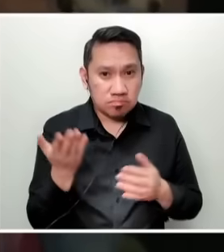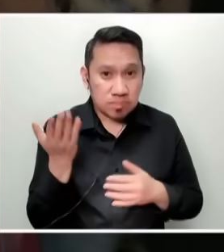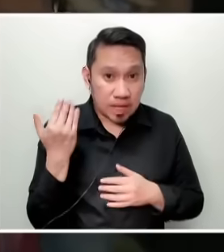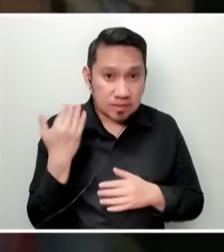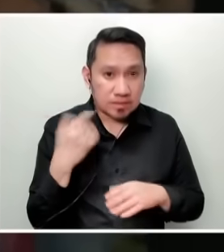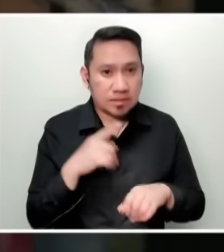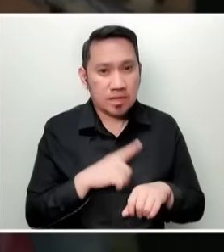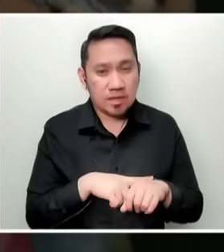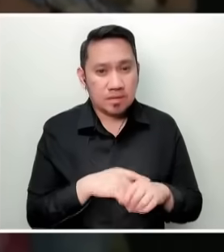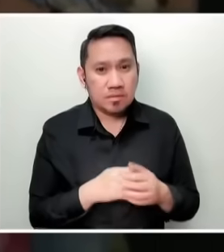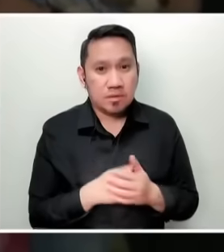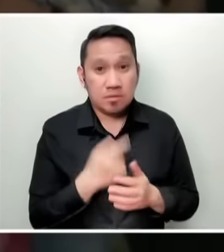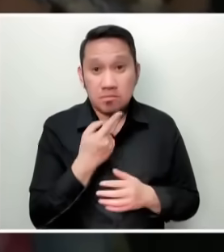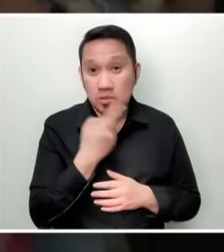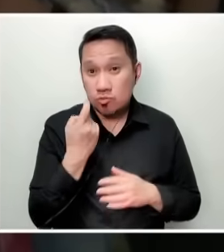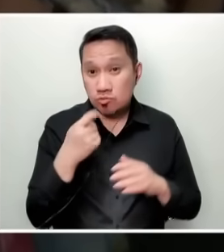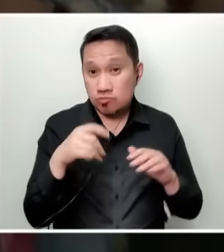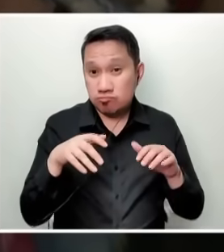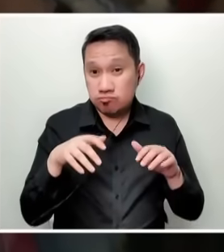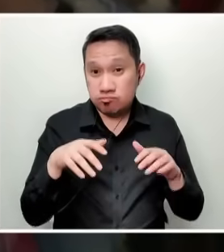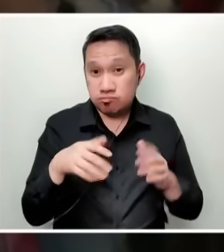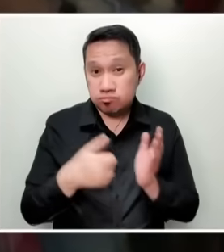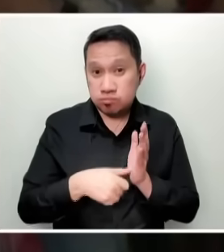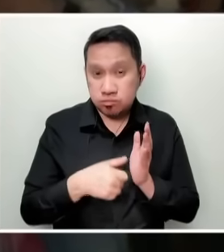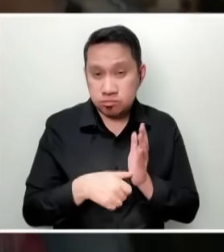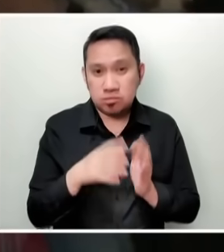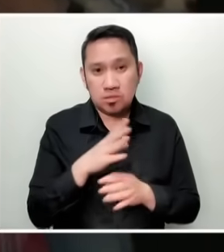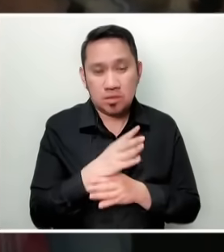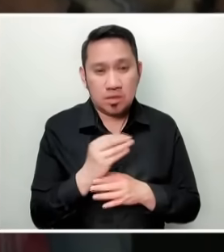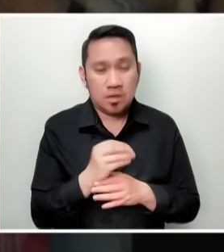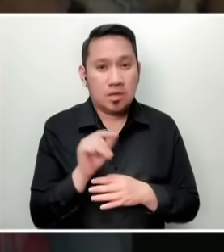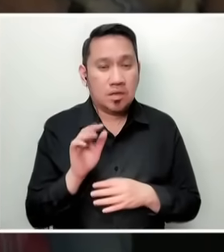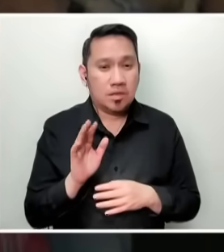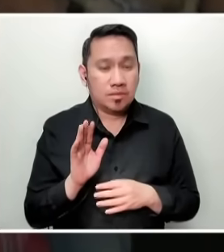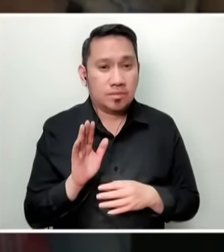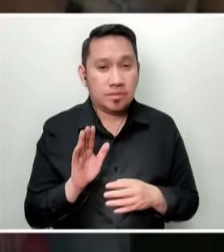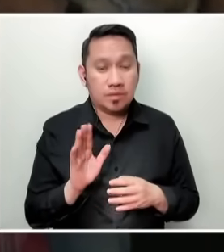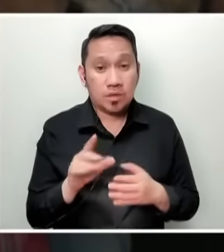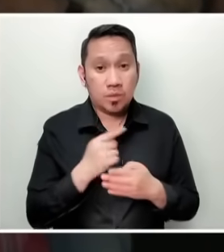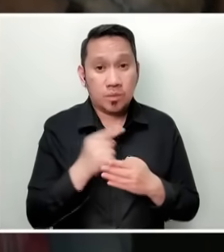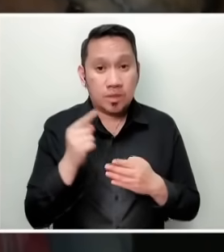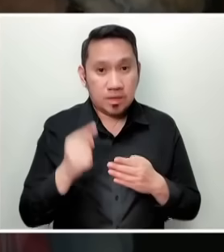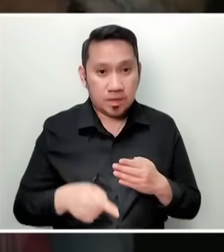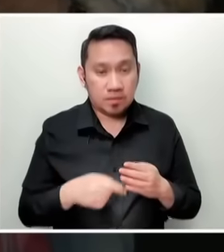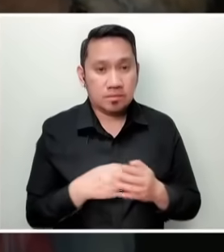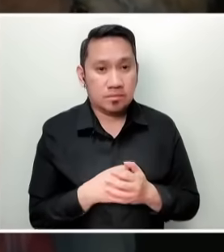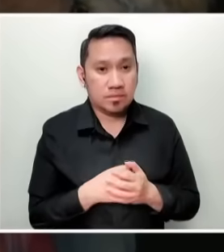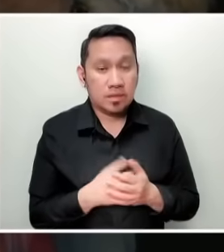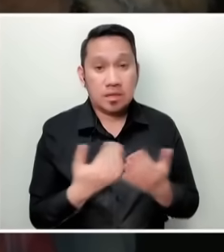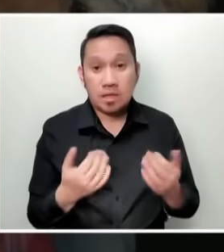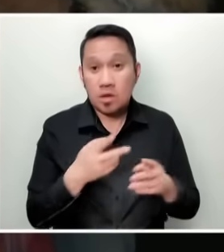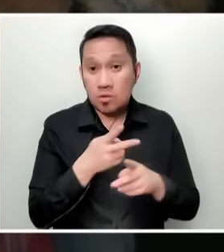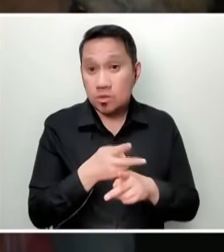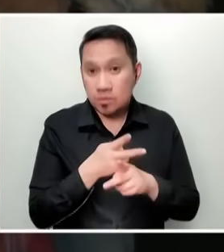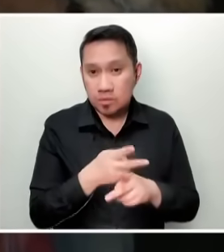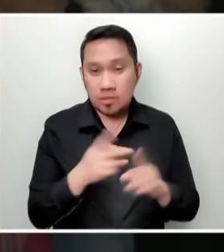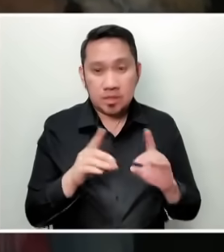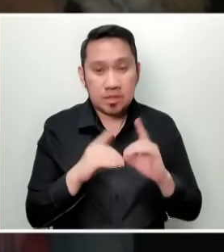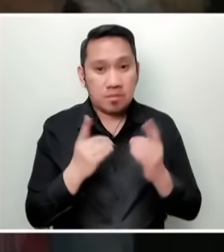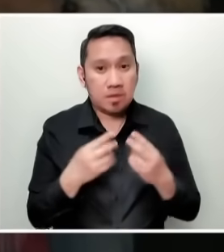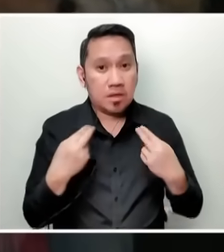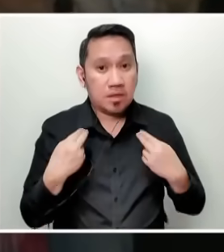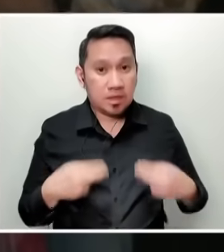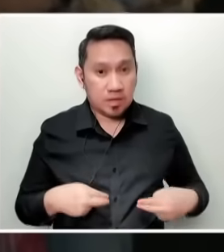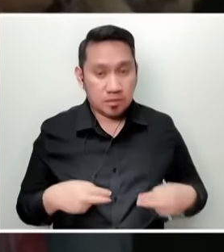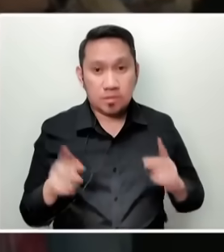araw dahil sa undas, halalan at ilang at itong weekend. Pinag-iingat po ng Department of Health ang